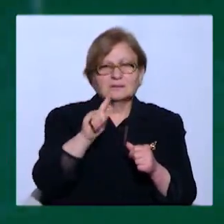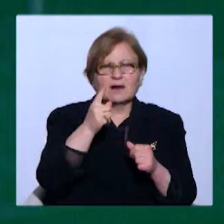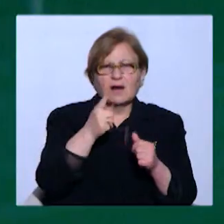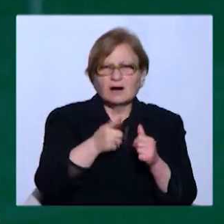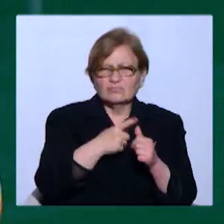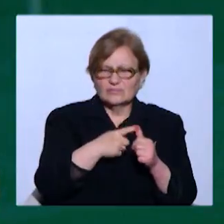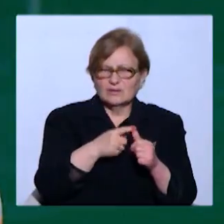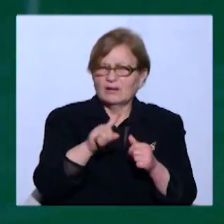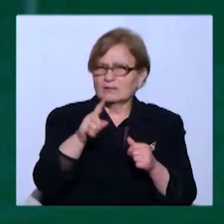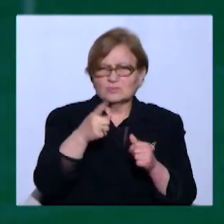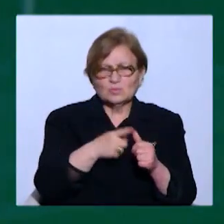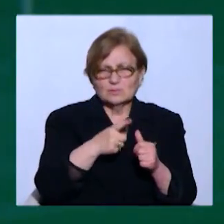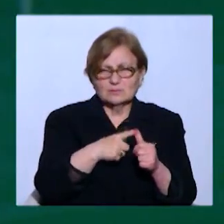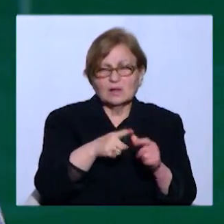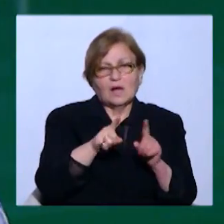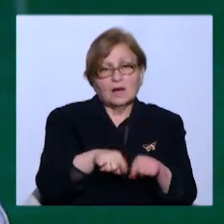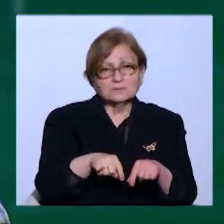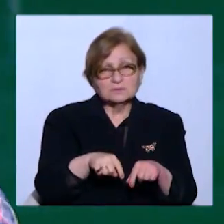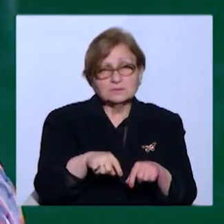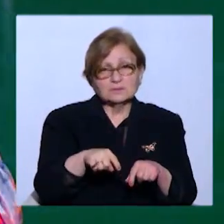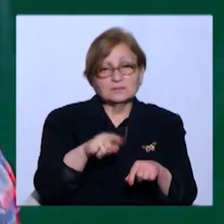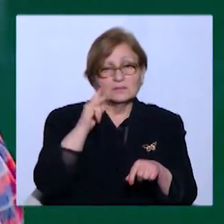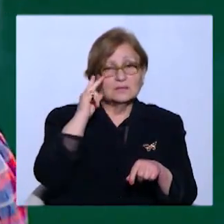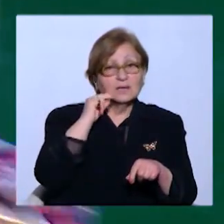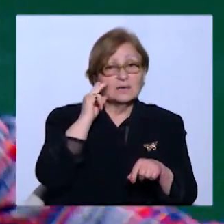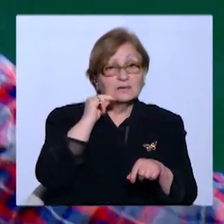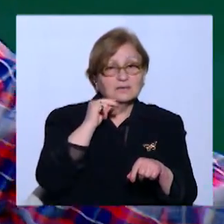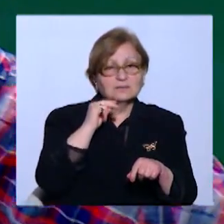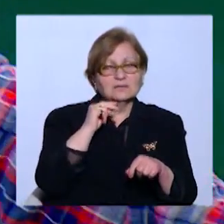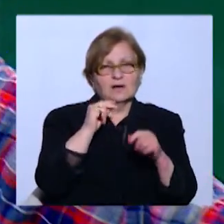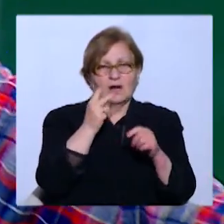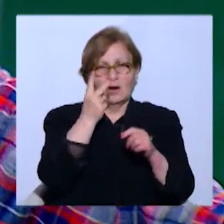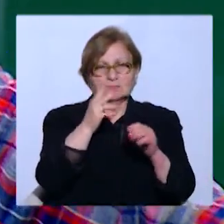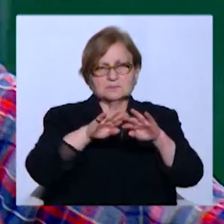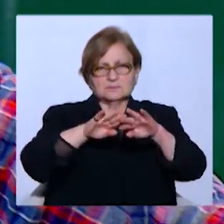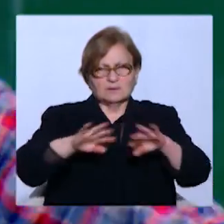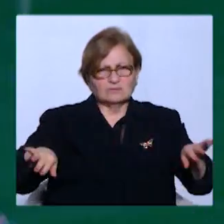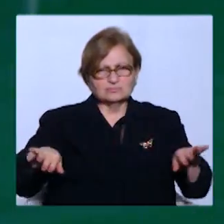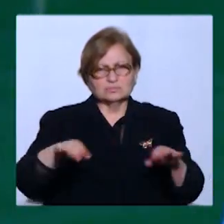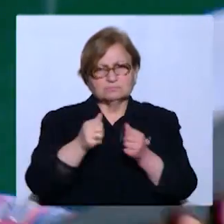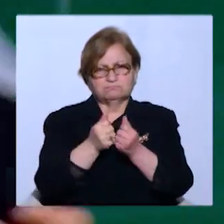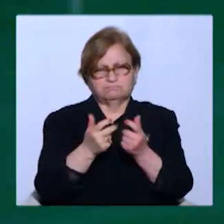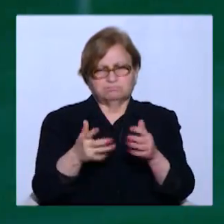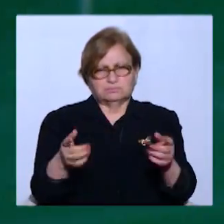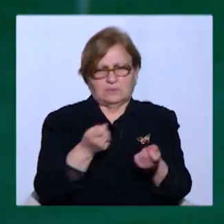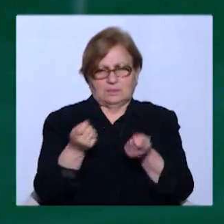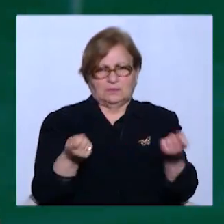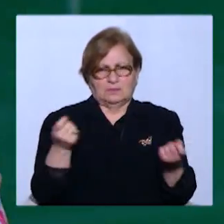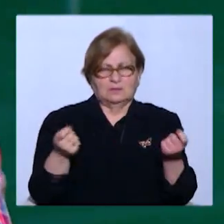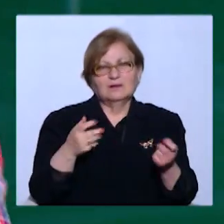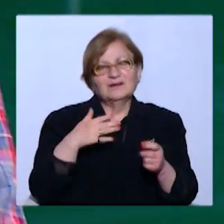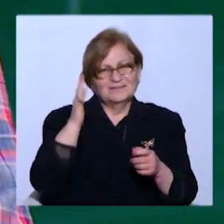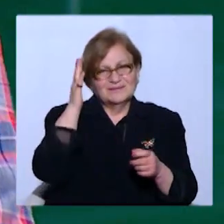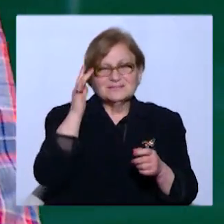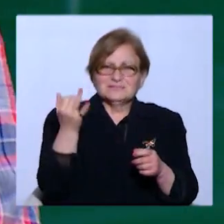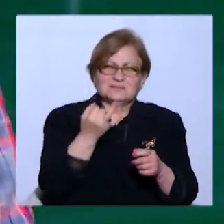ქვიათ. ასევე რიცხვებს დავშლით შესაკრებებად. მოკლედ, საინტერესო გაკვეთილები გველოდება,